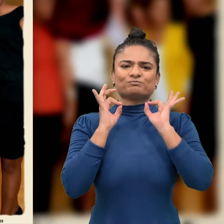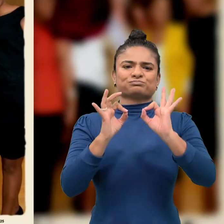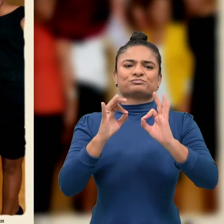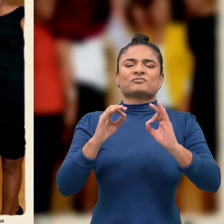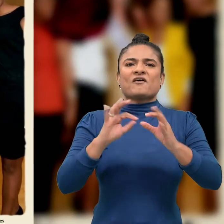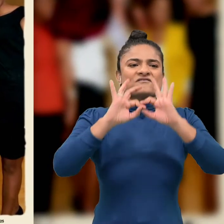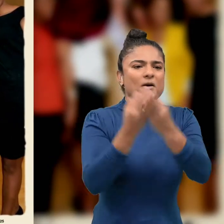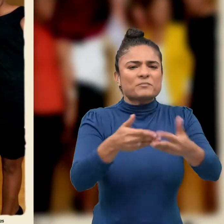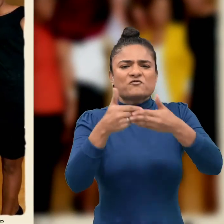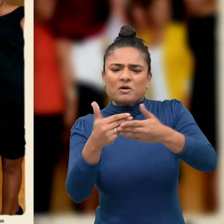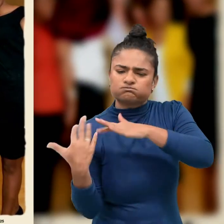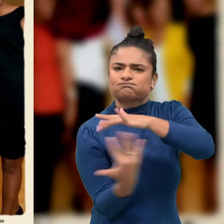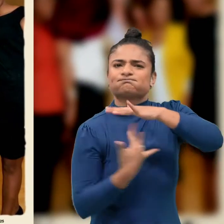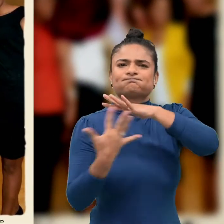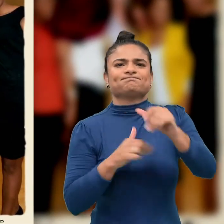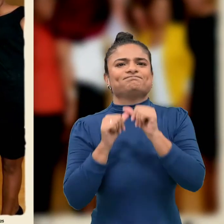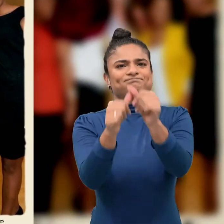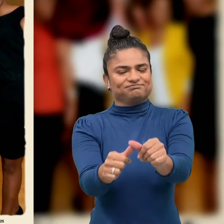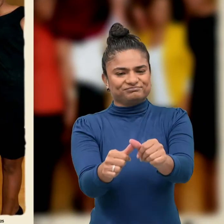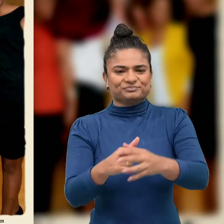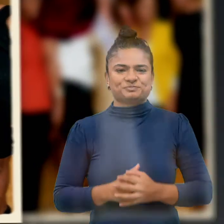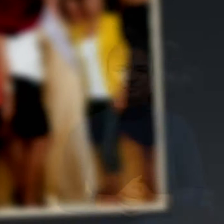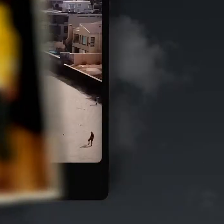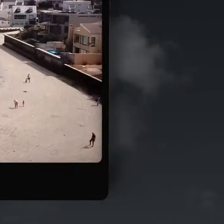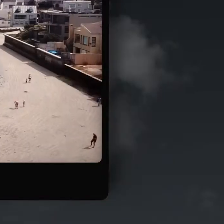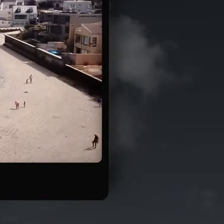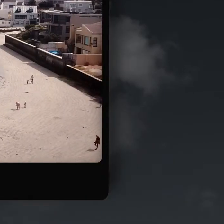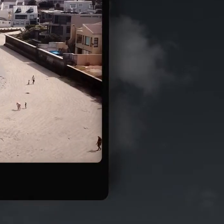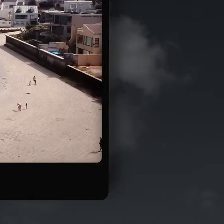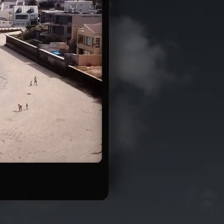to family, friends, and fans alike.